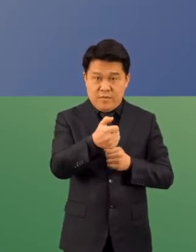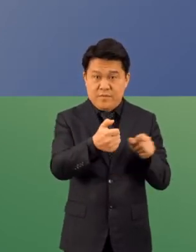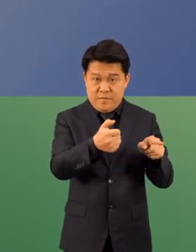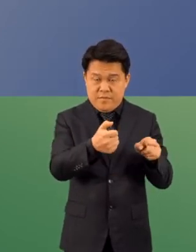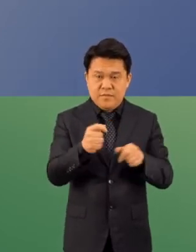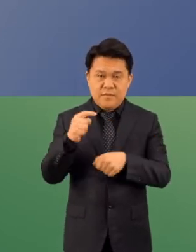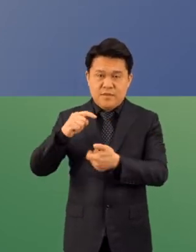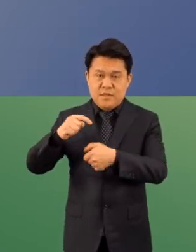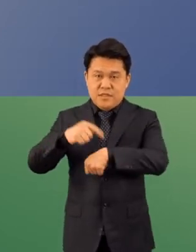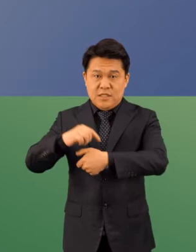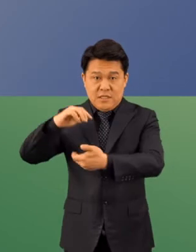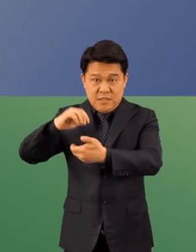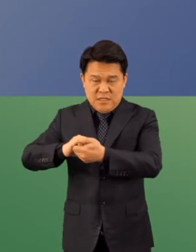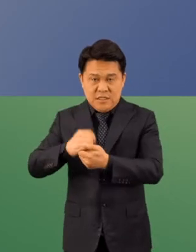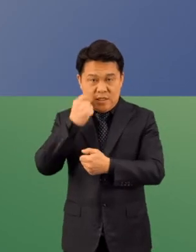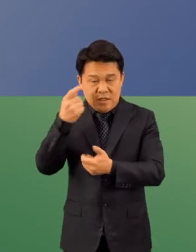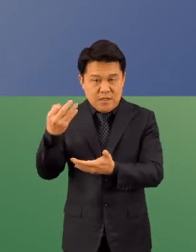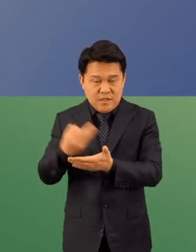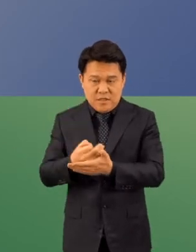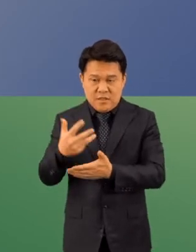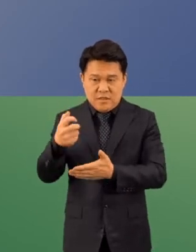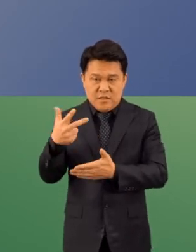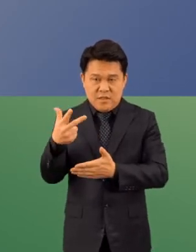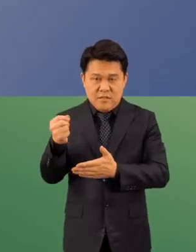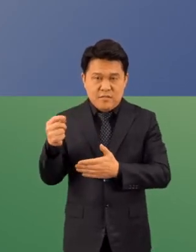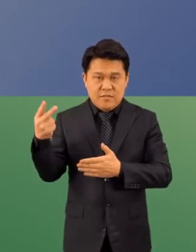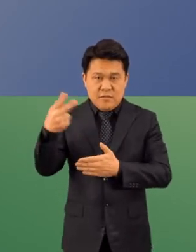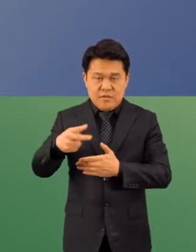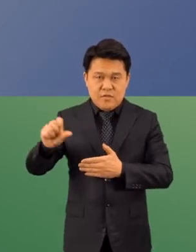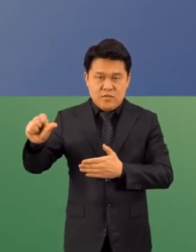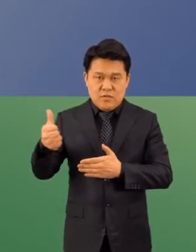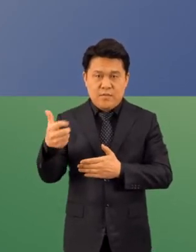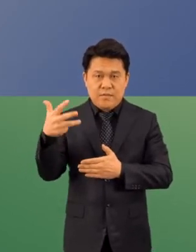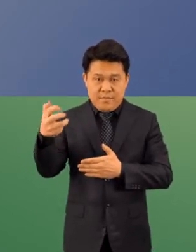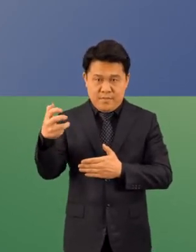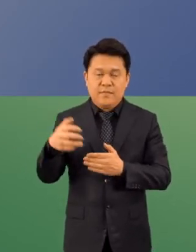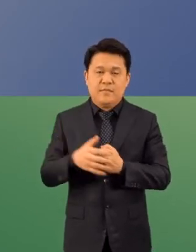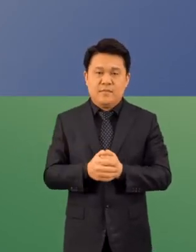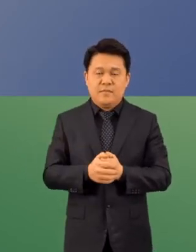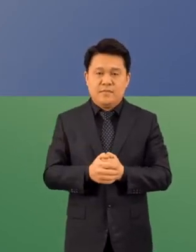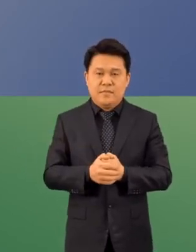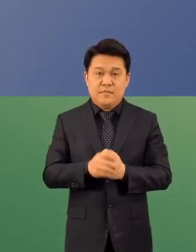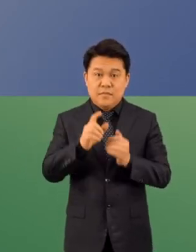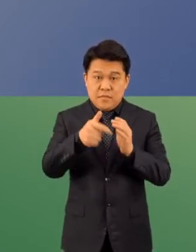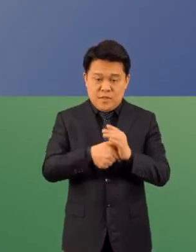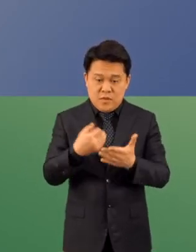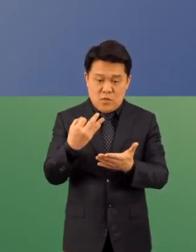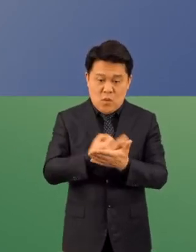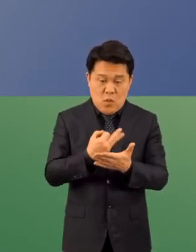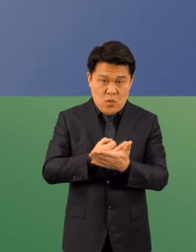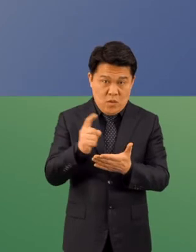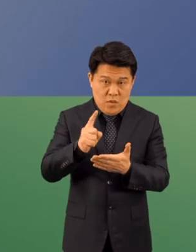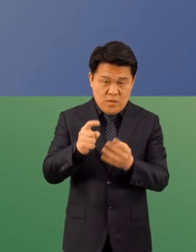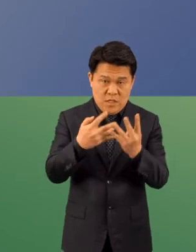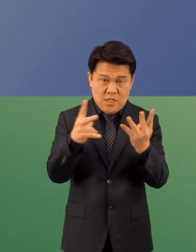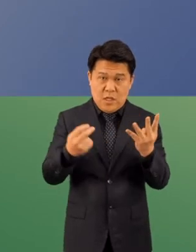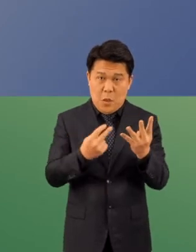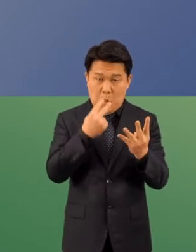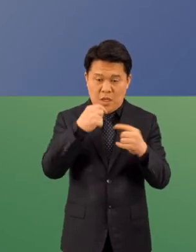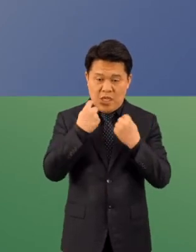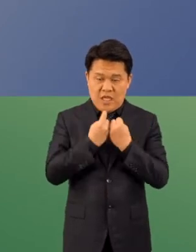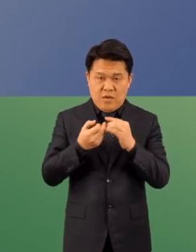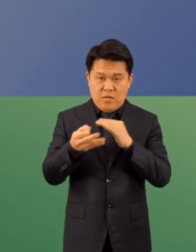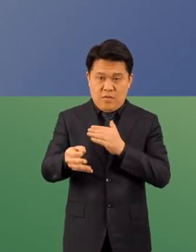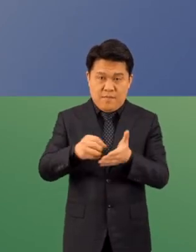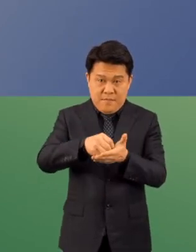5,150원이며 시간제는 월급여 87만 2,580원입니다. 이때 월급은 4대 보험